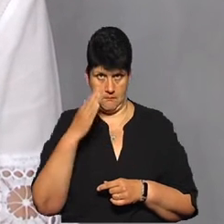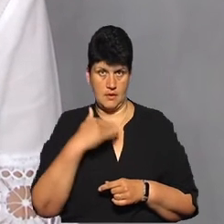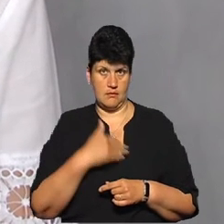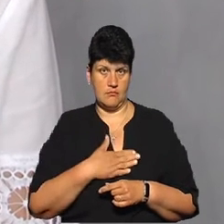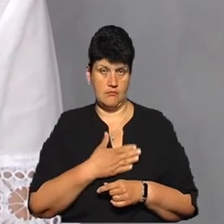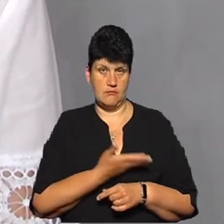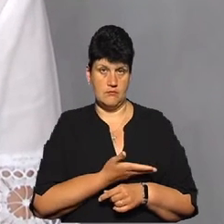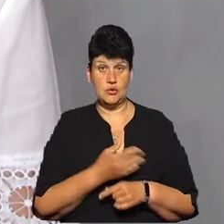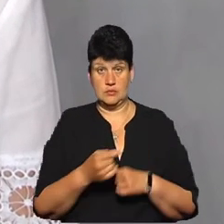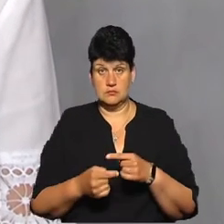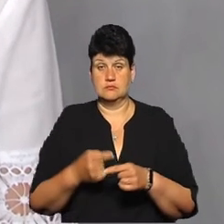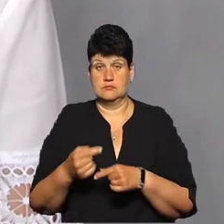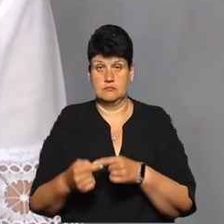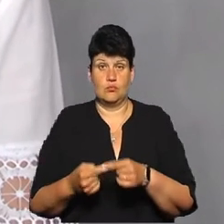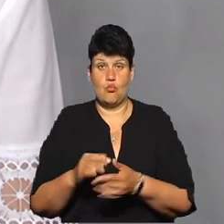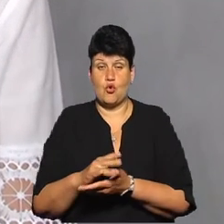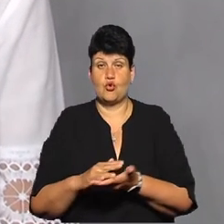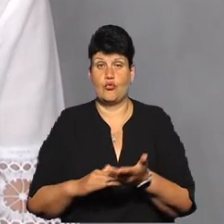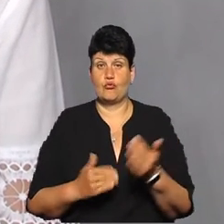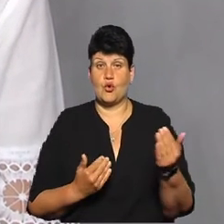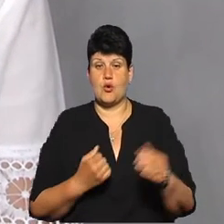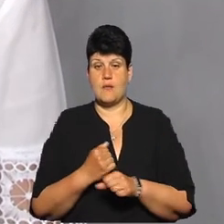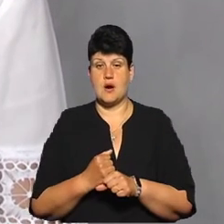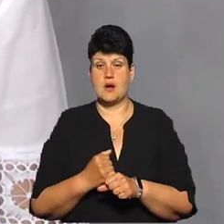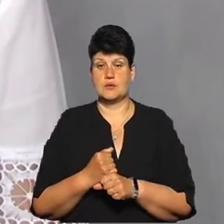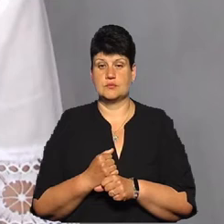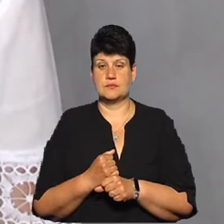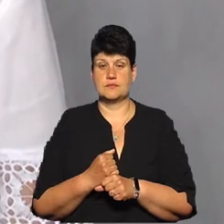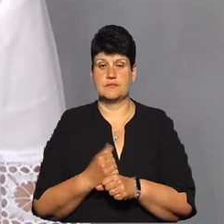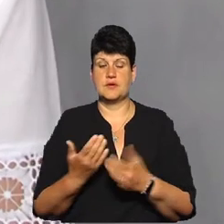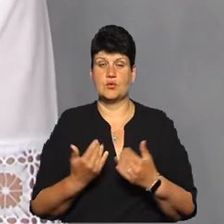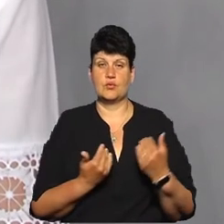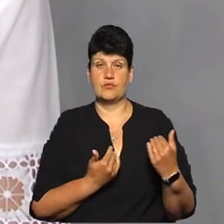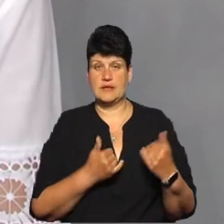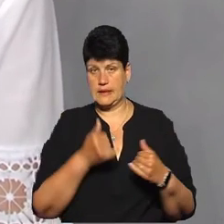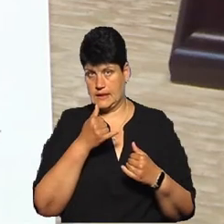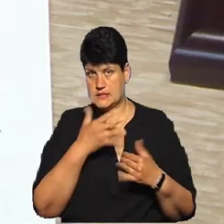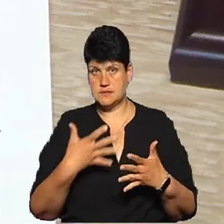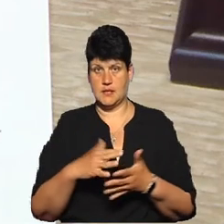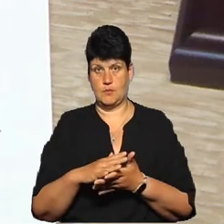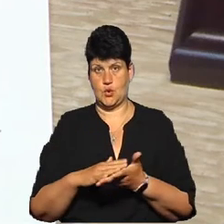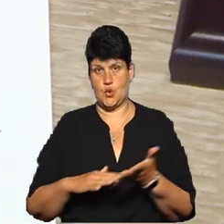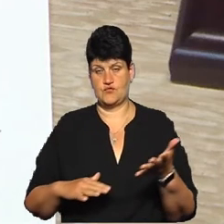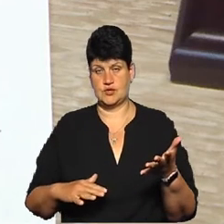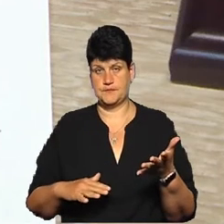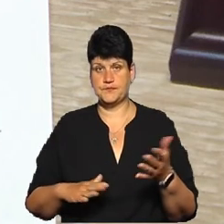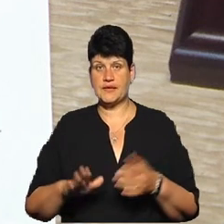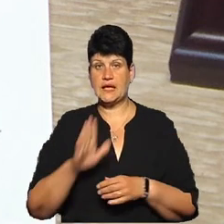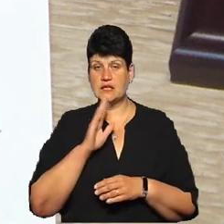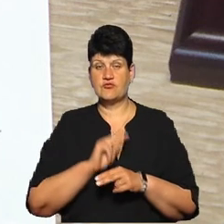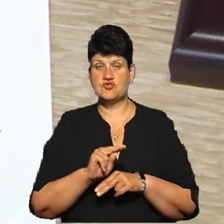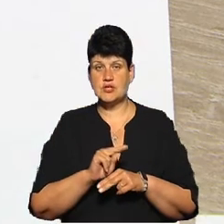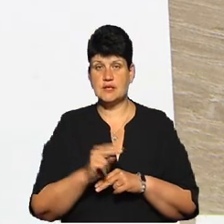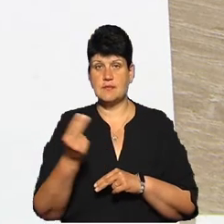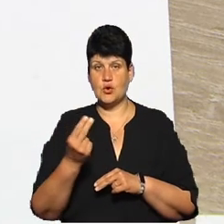І так я продовжую його працю, яку він не зміг продовжити. Дівчина вчить малювати